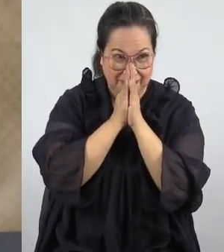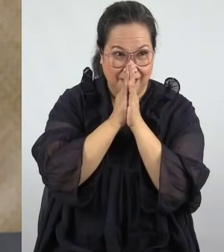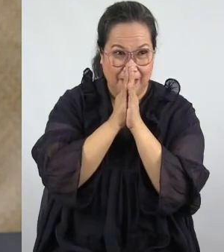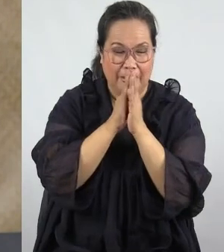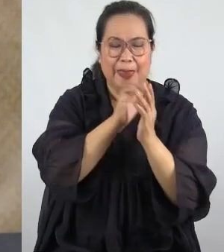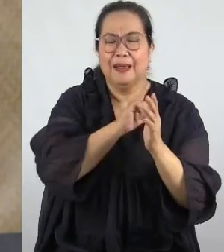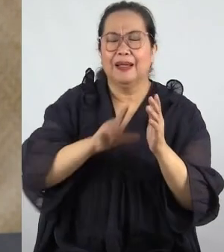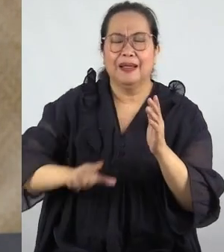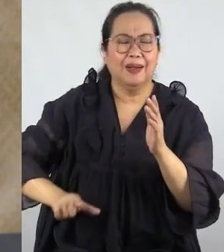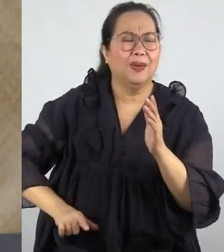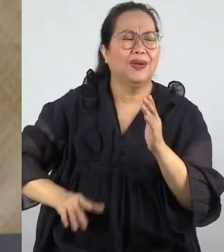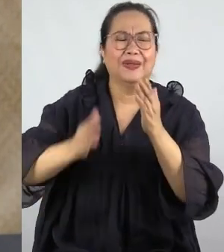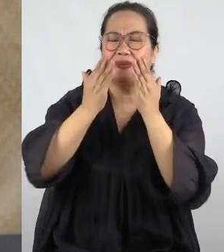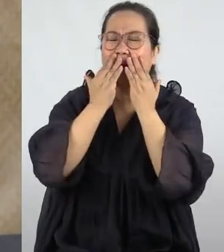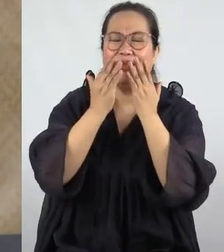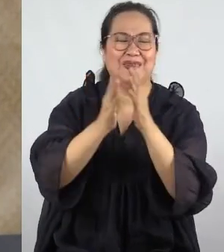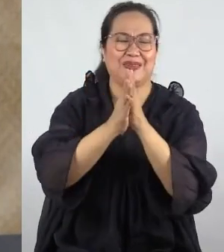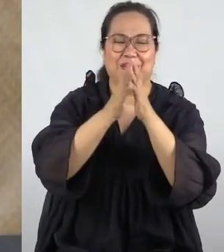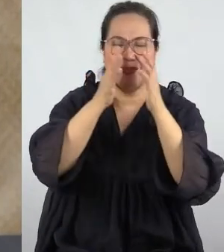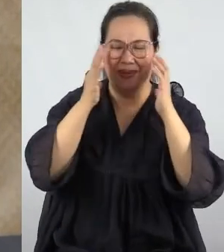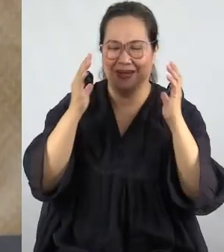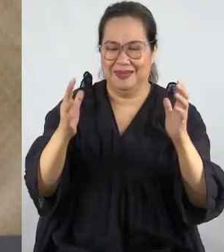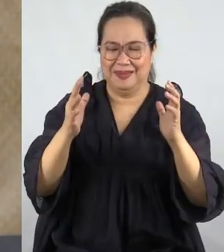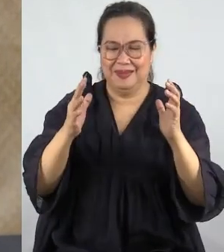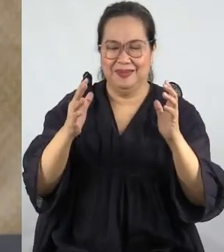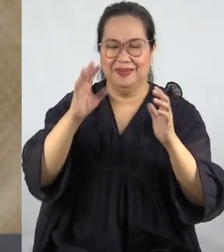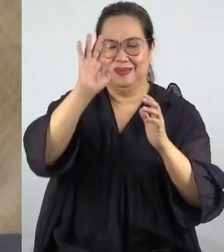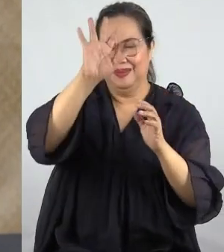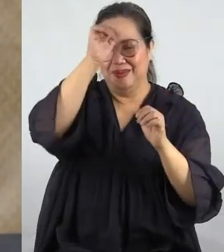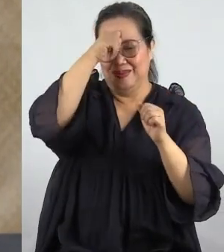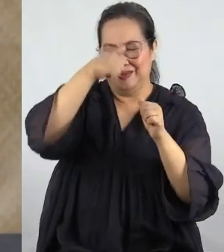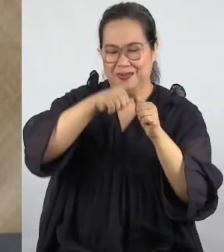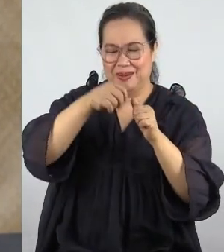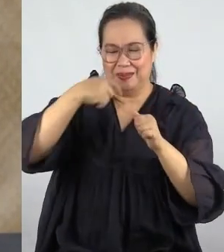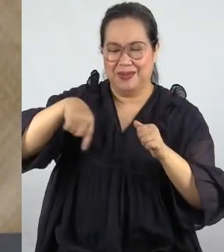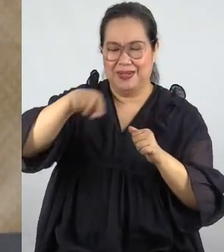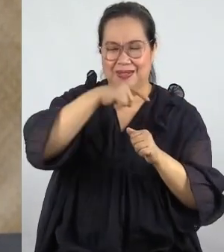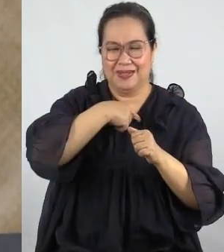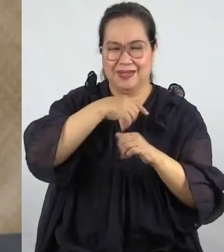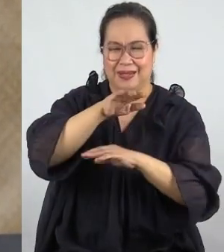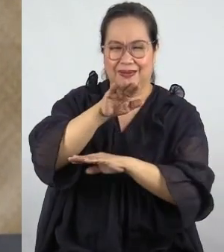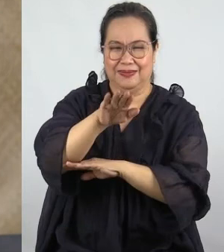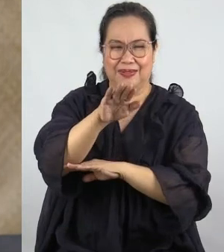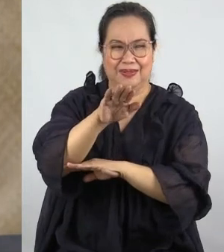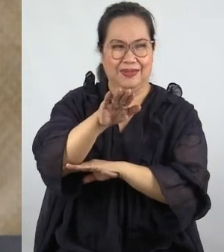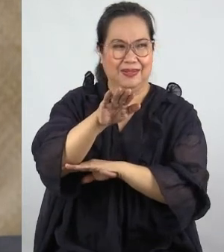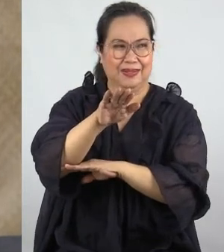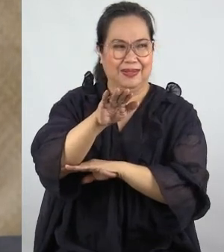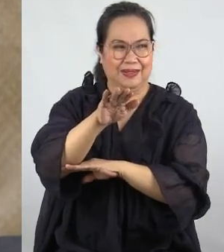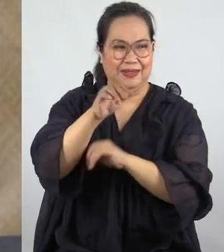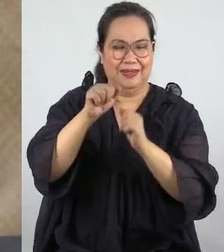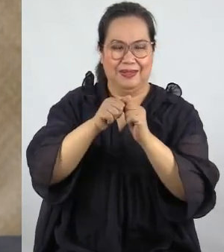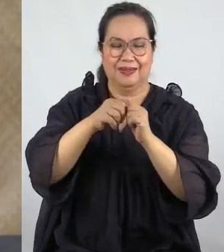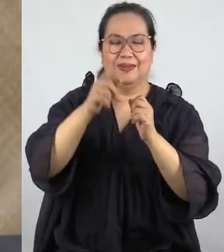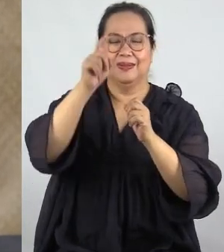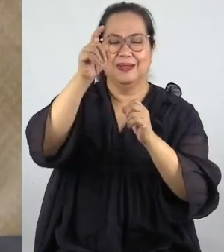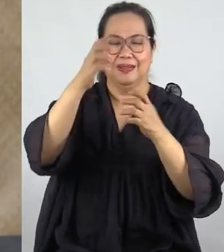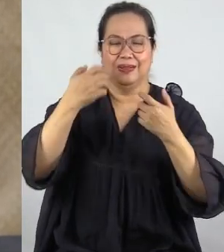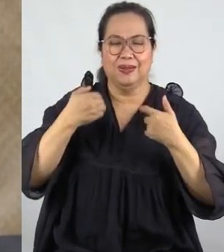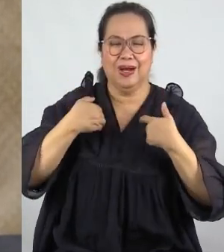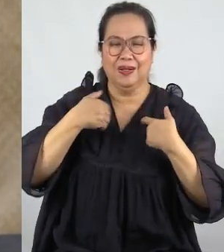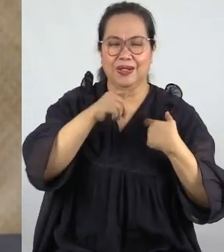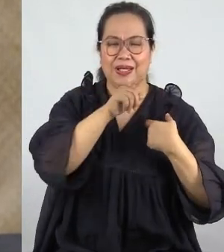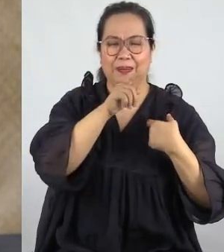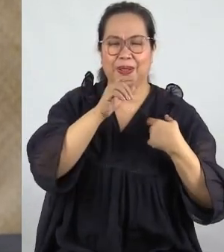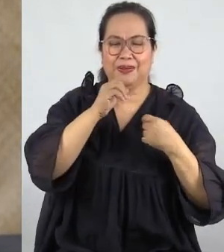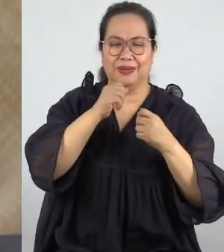Panginoon, maraming salamat sa inyong paalala sa amin sa hapong ito. Kay nawa, O Diyos, ang talagang